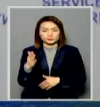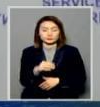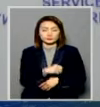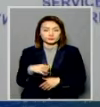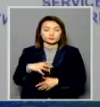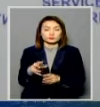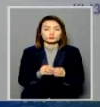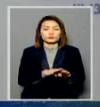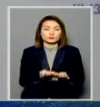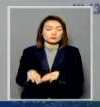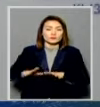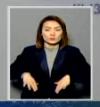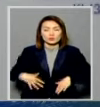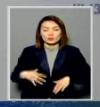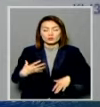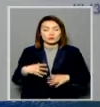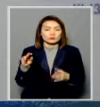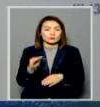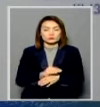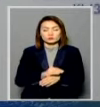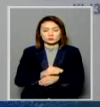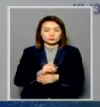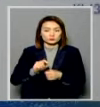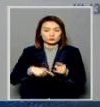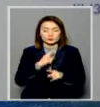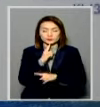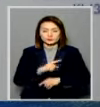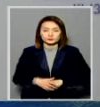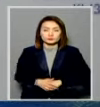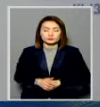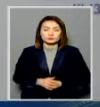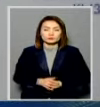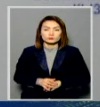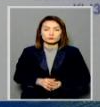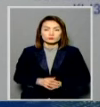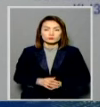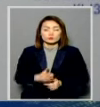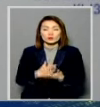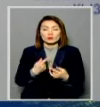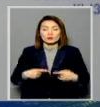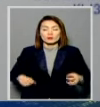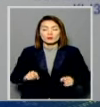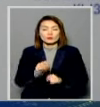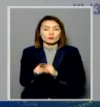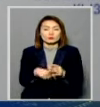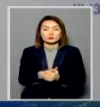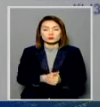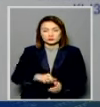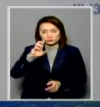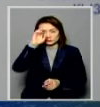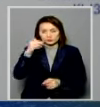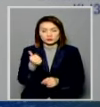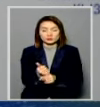Жалпыға ортақ қоғамдық орындарда бұрынғыша қосымша талап етілмейді. Көп сұрақтар болып жатыр. Сол бас мемлекеттік